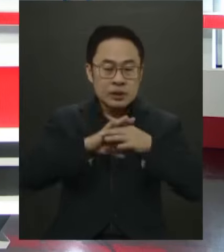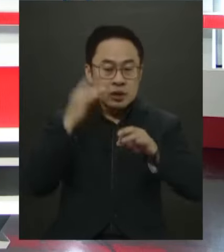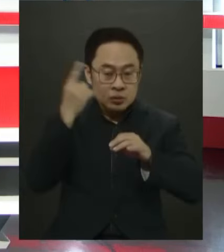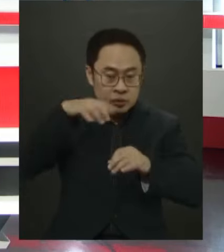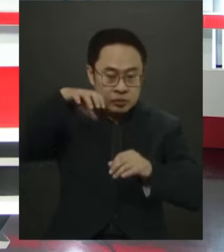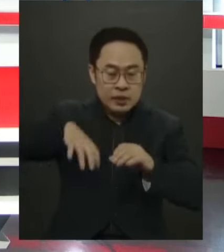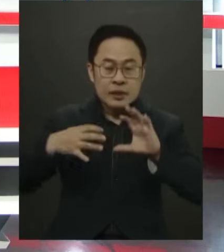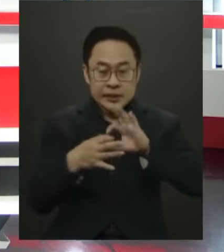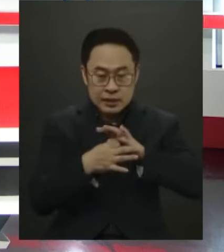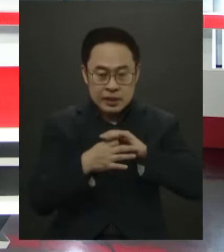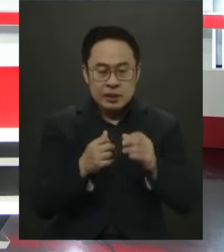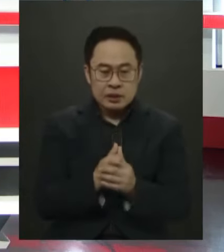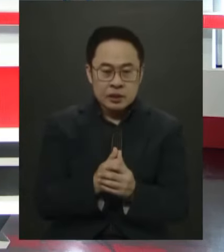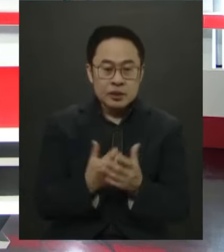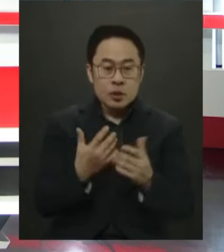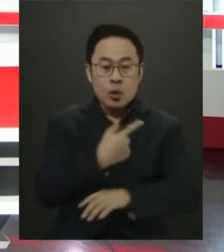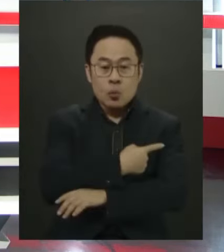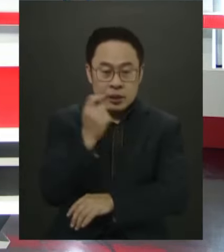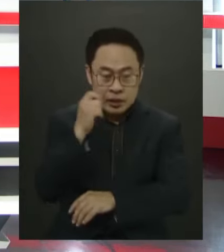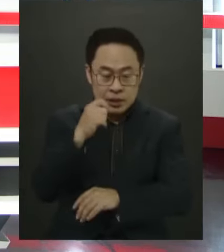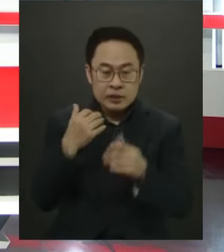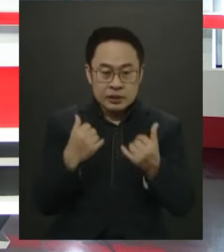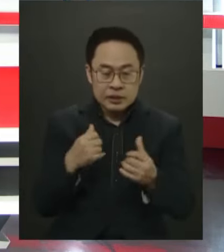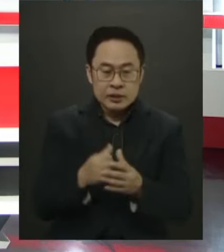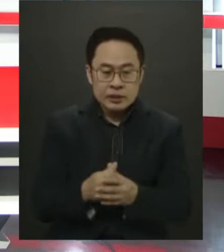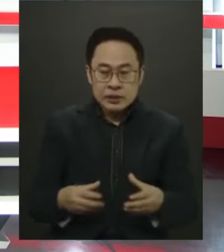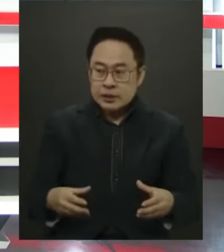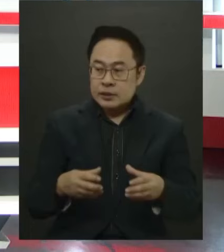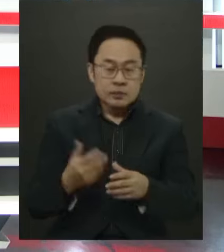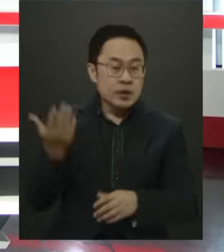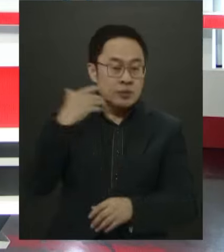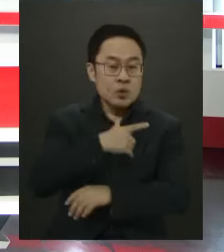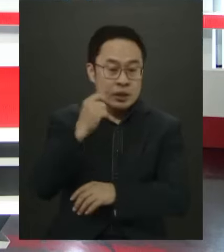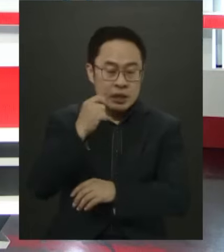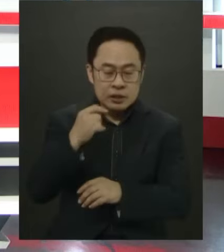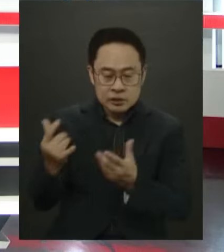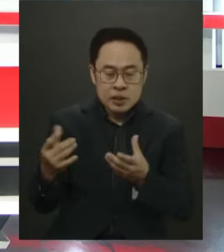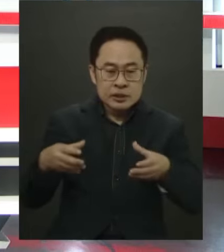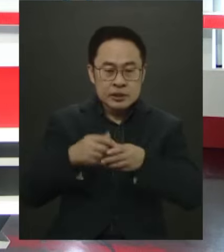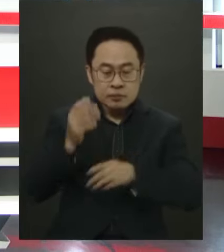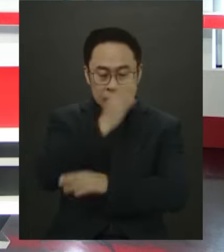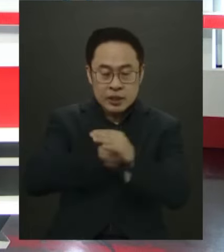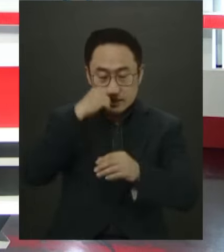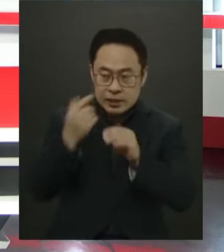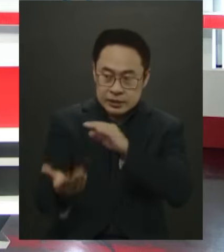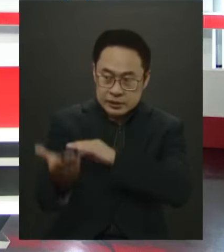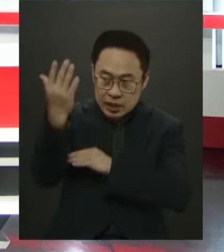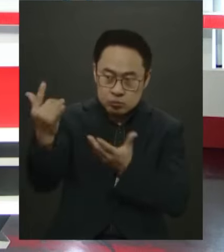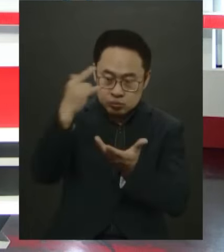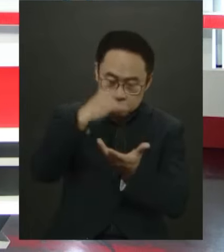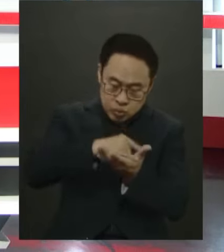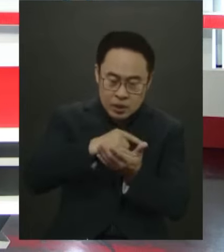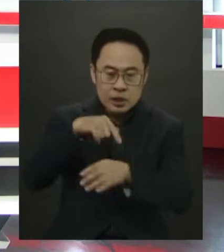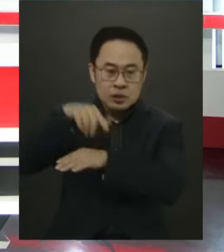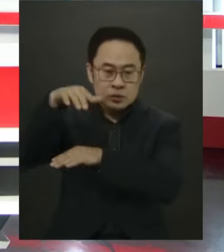ห่งประเทศไทยโดยเฉพาะวันอังคารนี่ทัพนักกีฬาที่มาถึงที่สุวรรณภูมิเนี่ยแบ่งเป็น2ทัพน ะ ช่วงเช้าใช่ไหมแล้วก็ช่วง